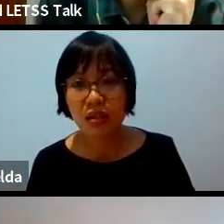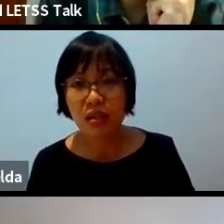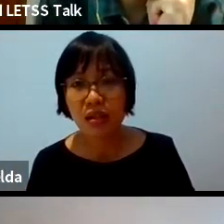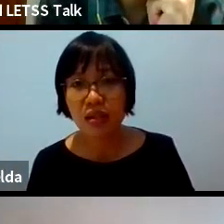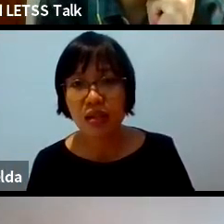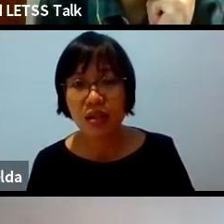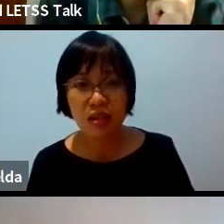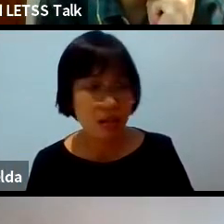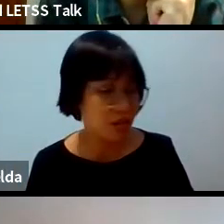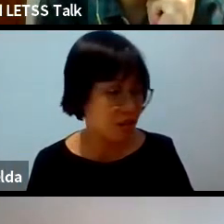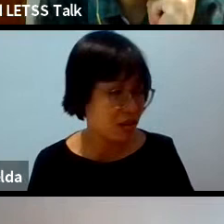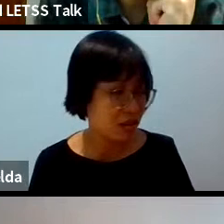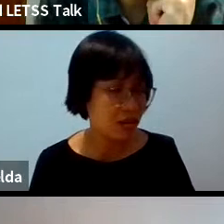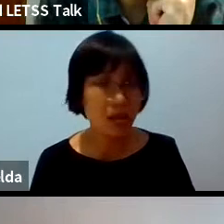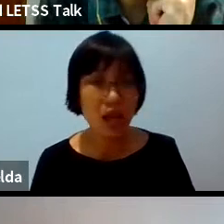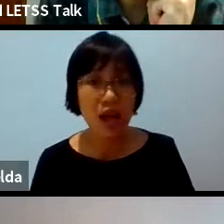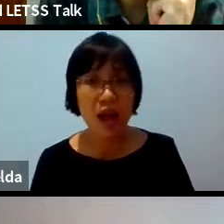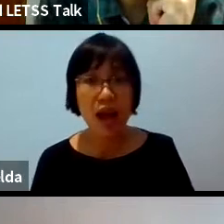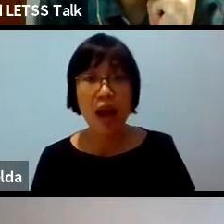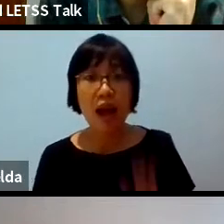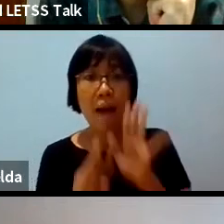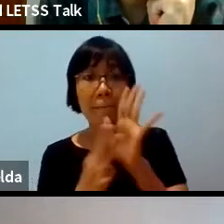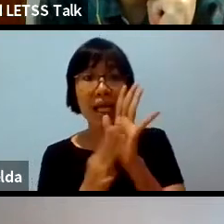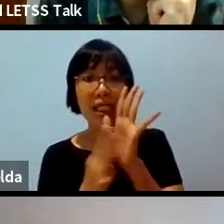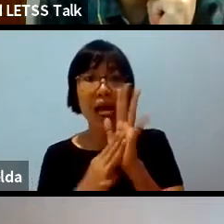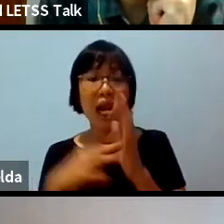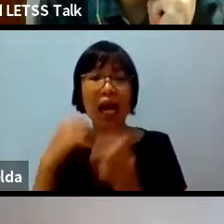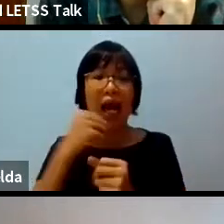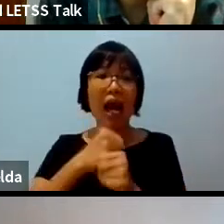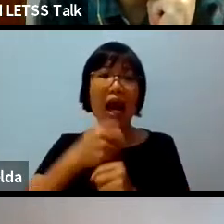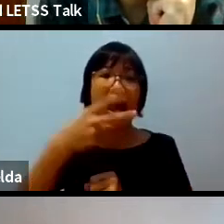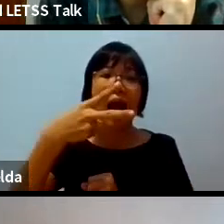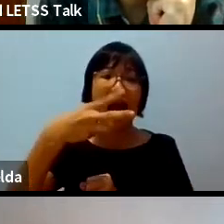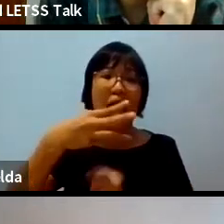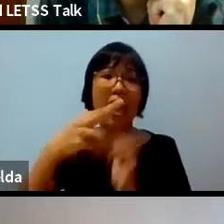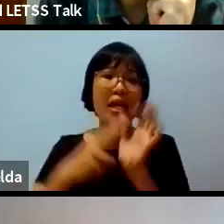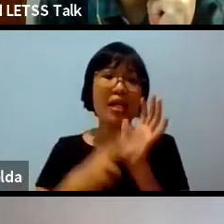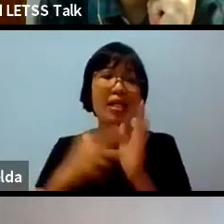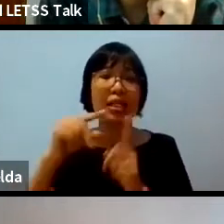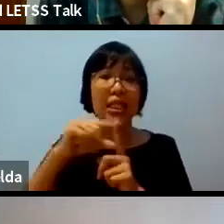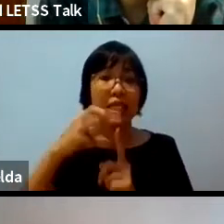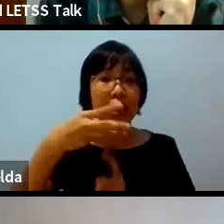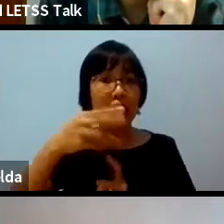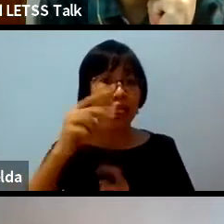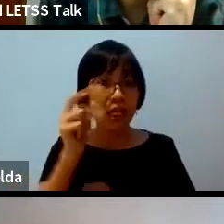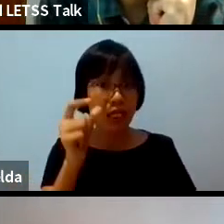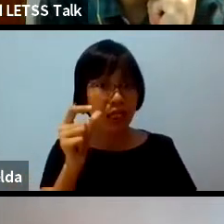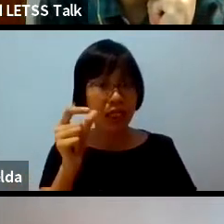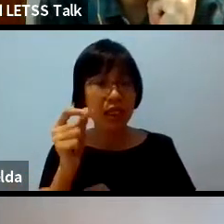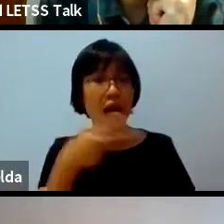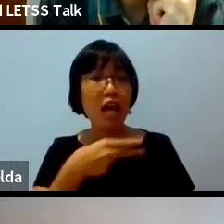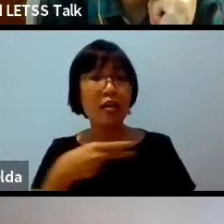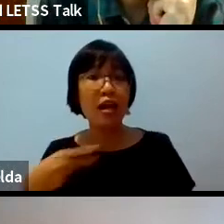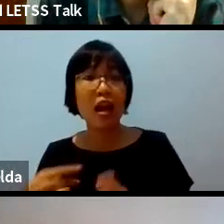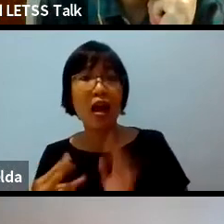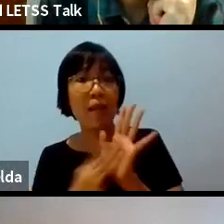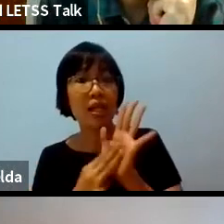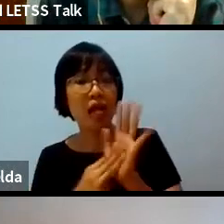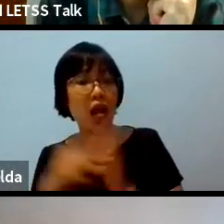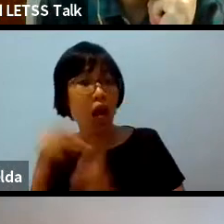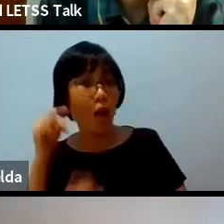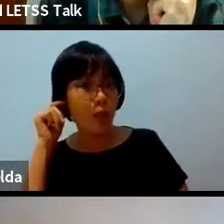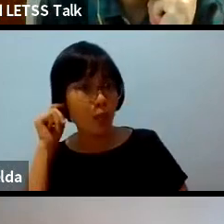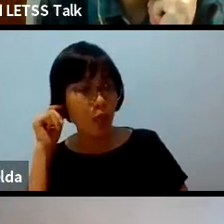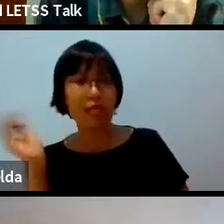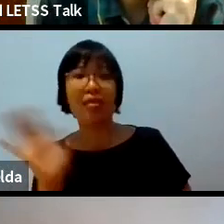persoalan gender bukan sekedar persoalan perempuan, tapi laki-laki juga. Nah, persoalannya apakah